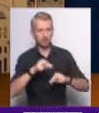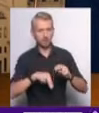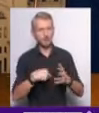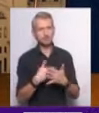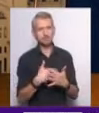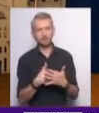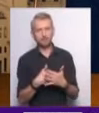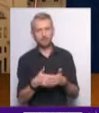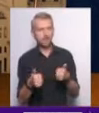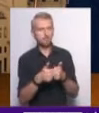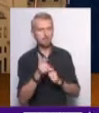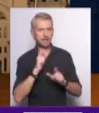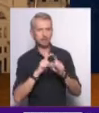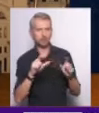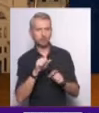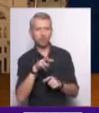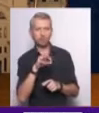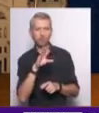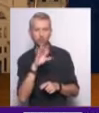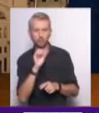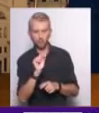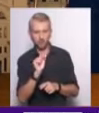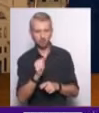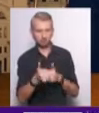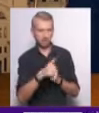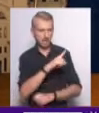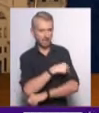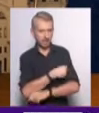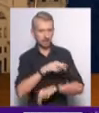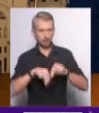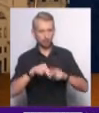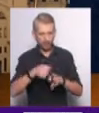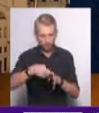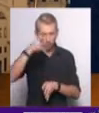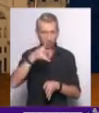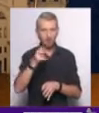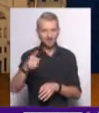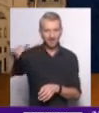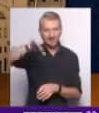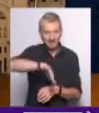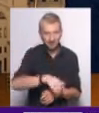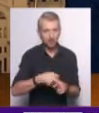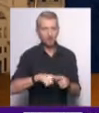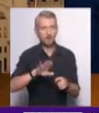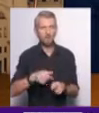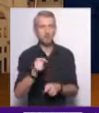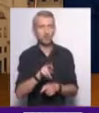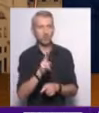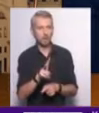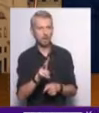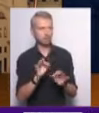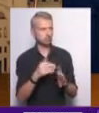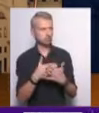біля Інституту Амосова, біля лікарні Амосова, будувати такий комплекс прямо на схилі. І це після того, як буквально